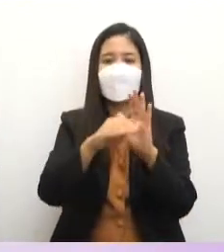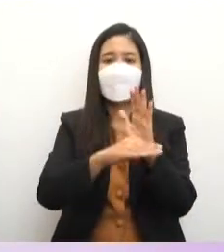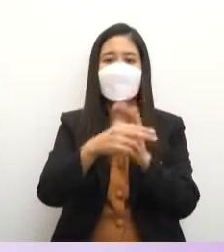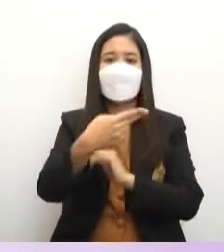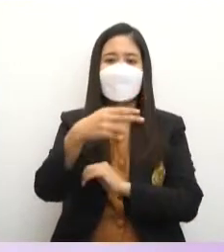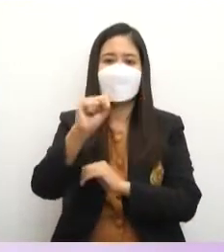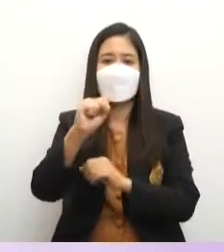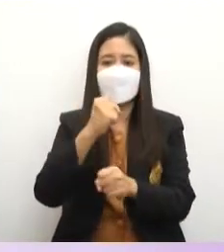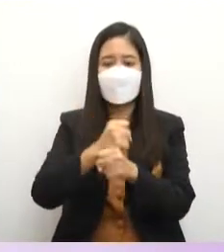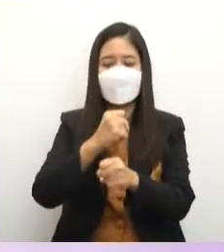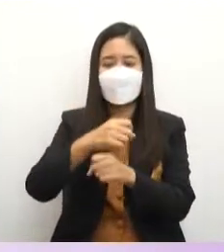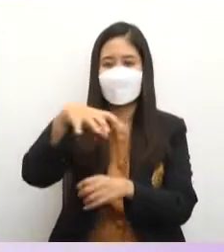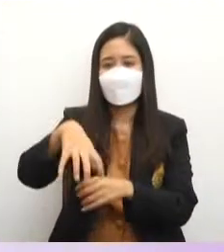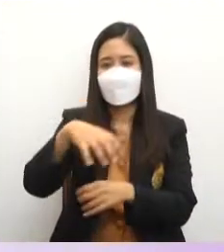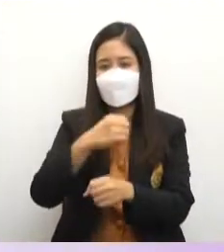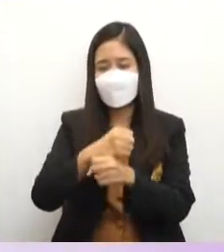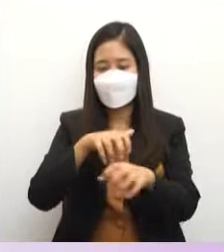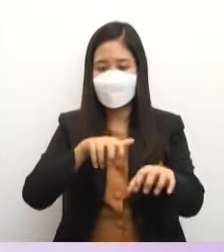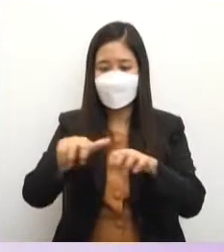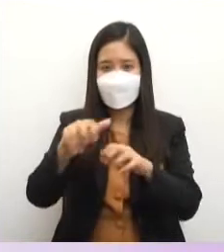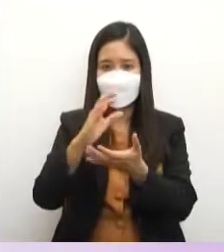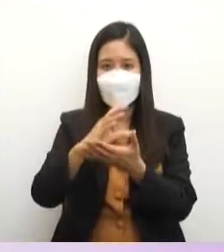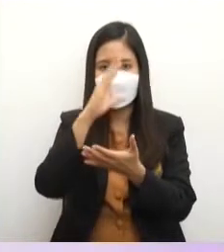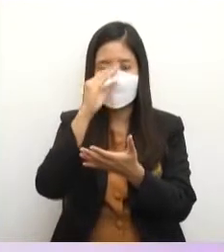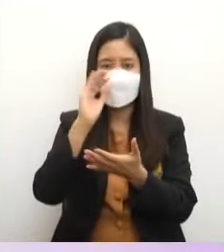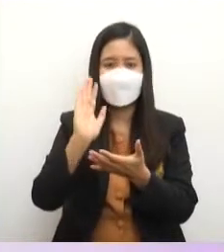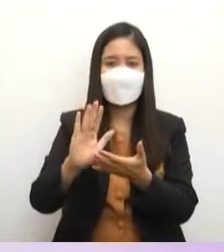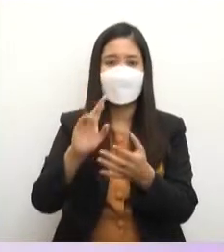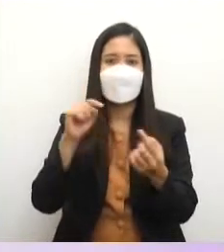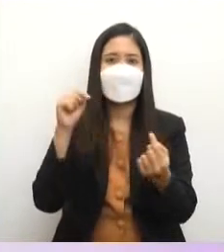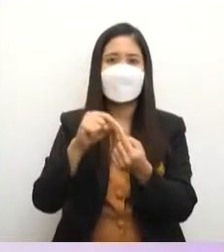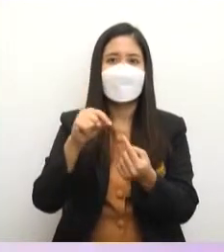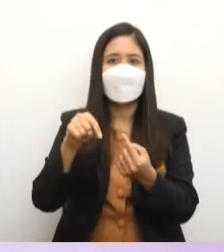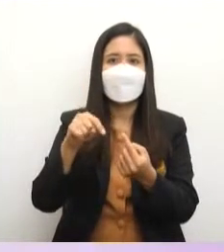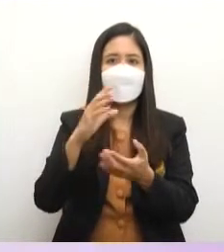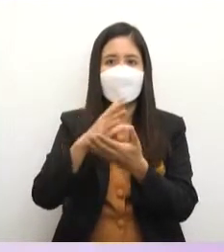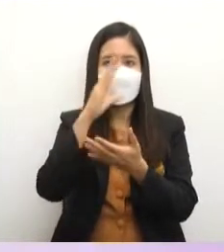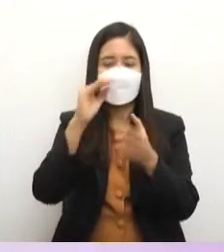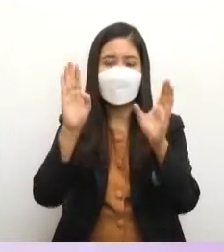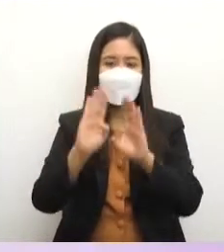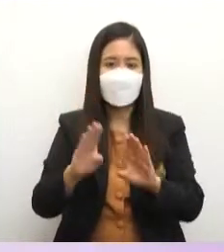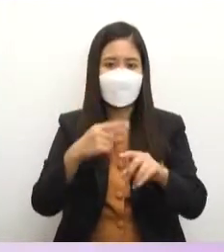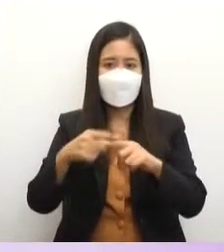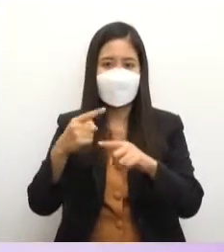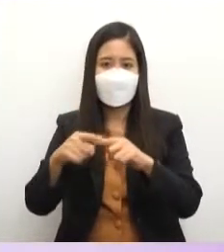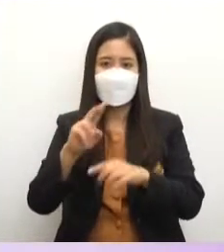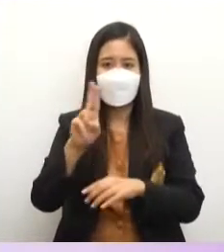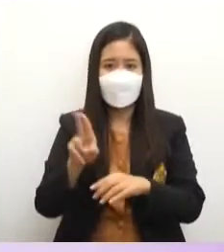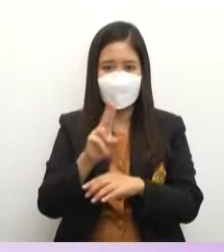การจัดการเรียนรู้ในช่วงสถานการณ์ทั้งที่เป็นโควิดไม่ปกติและการจัดการเรียนรู้ในชั้นเรียนโดยใช้กระบวน